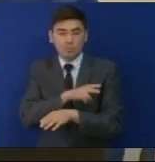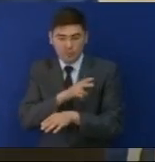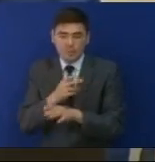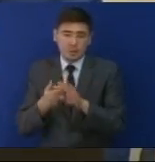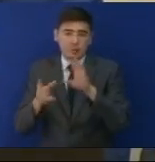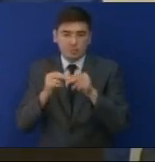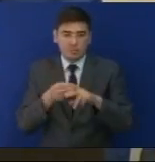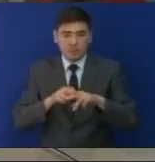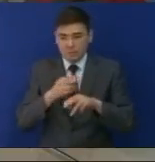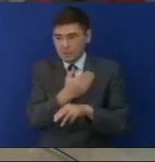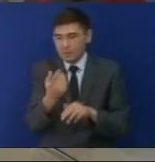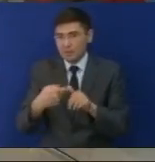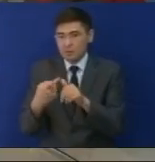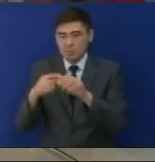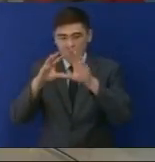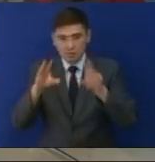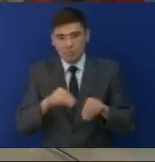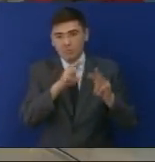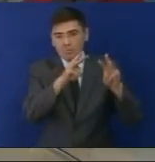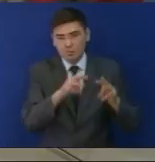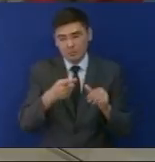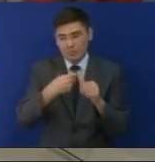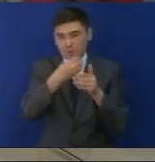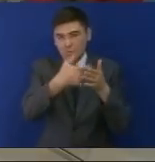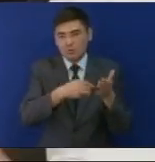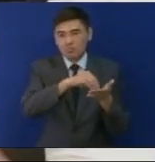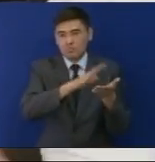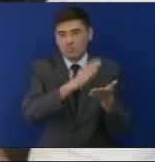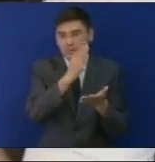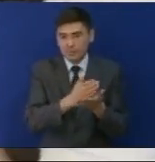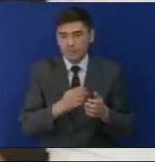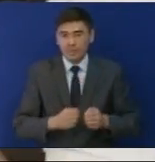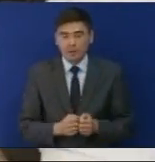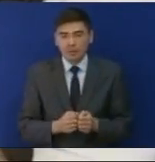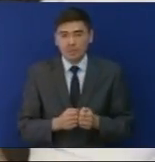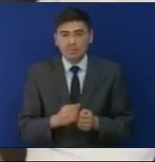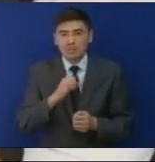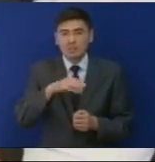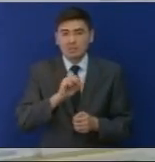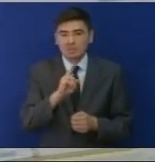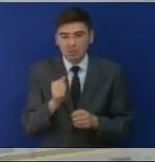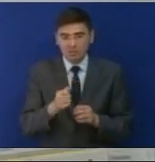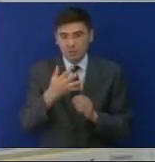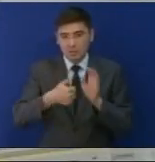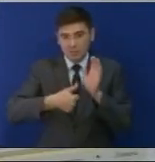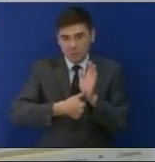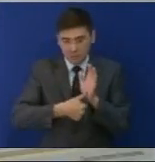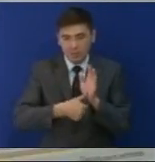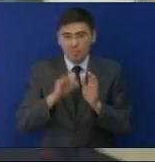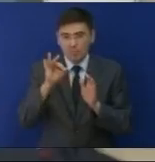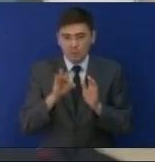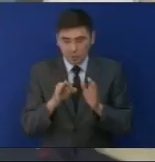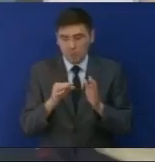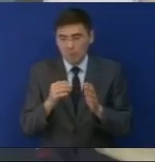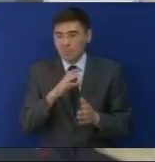данные есть у нас в министерстве. Депутаты должны снизить предельную ставку с 56% за год. Процент онлайн-кредитования доходит до 500.